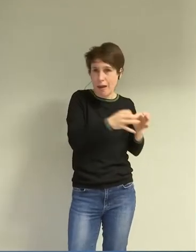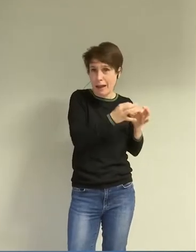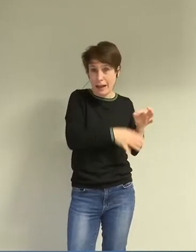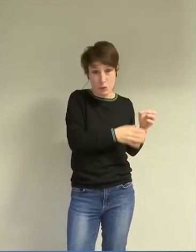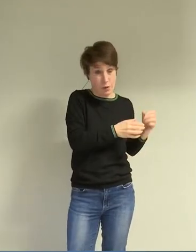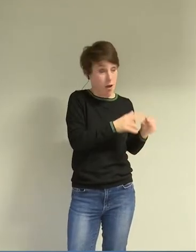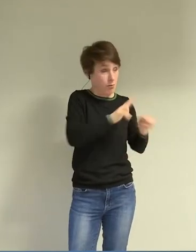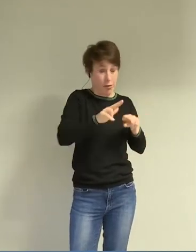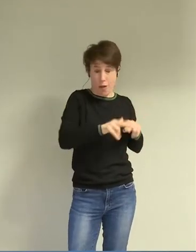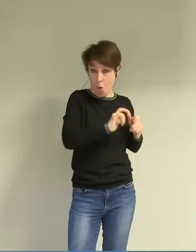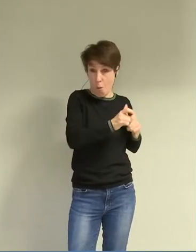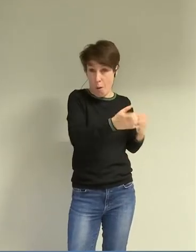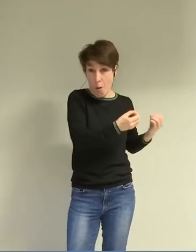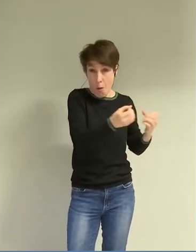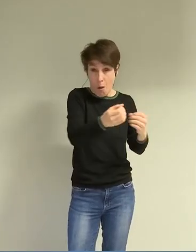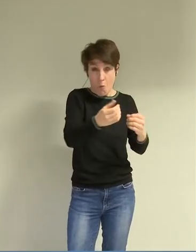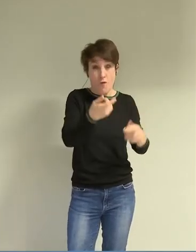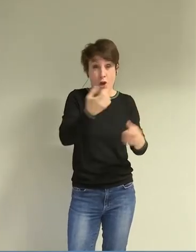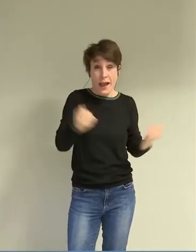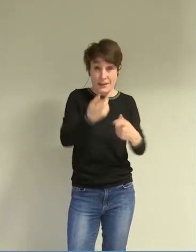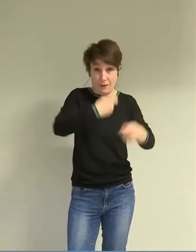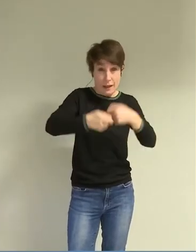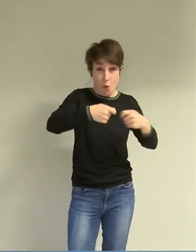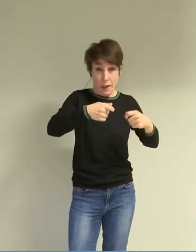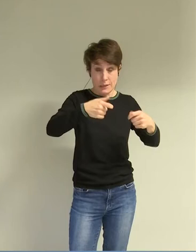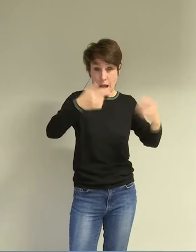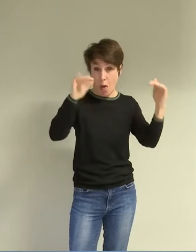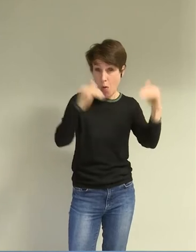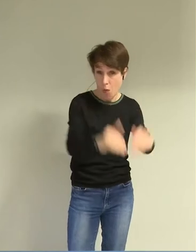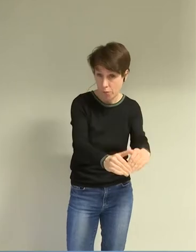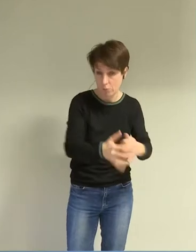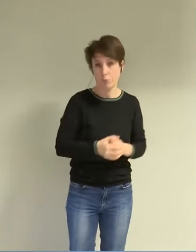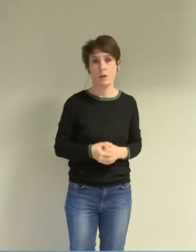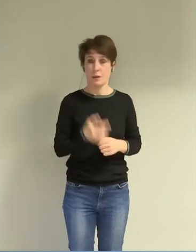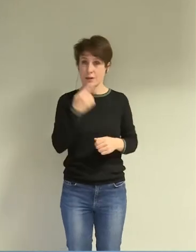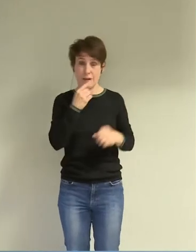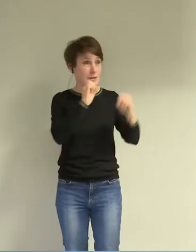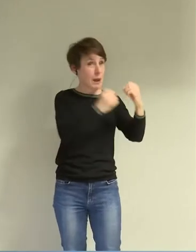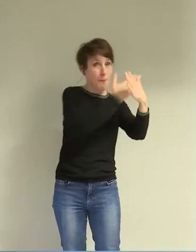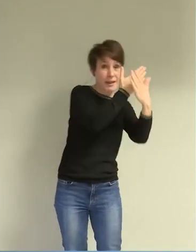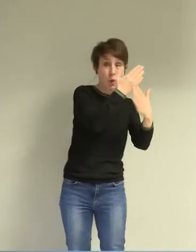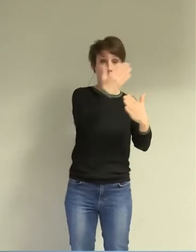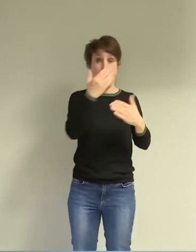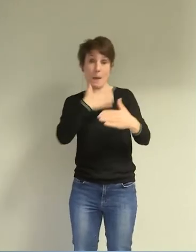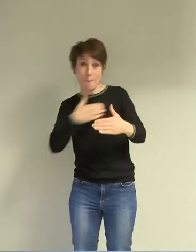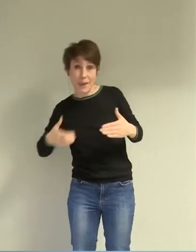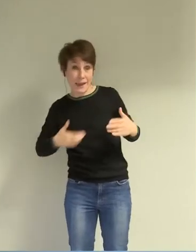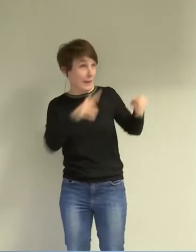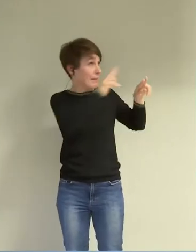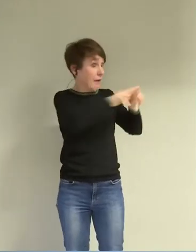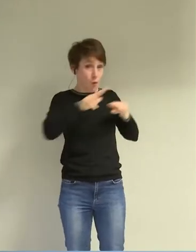commerciale vous n'êtes pas capables de coordonner les travaux de la mairie de la métro et de vaucelles générant contretemps et